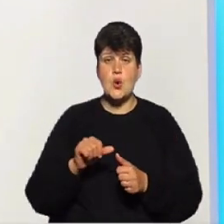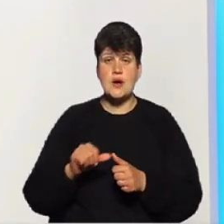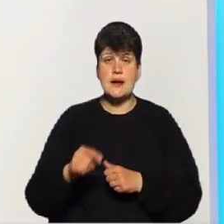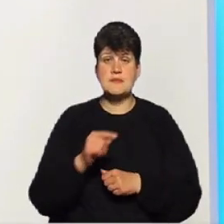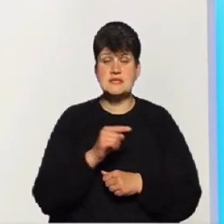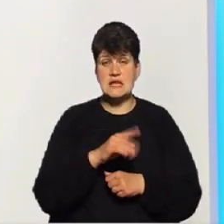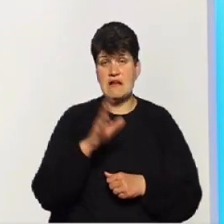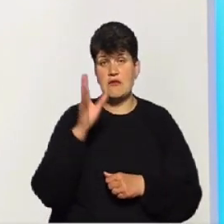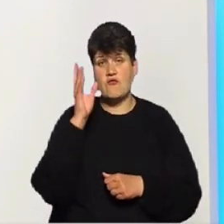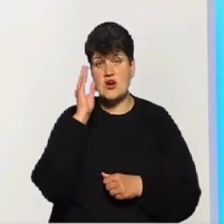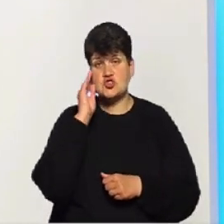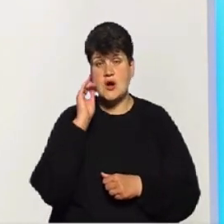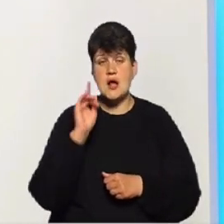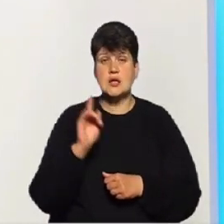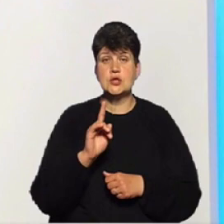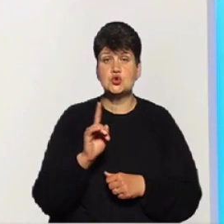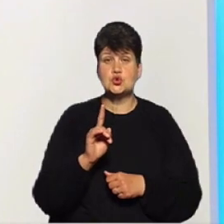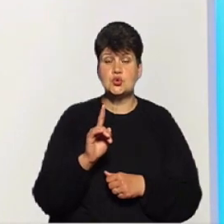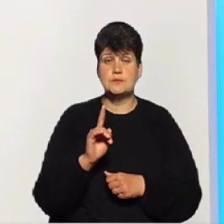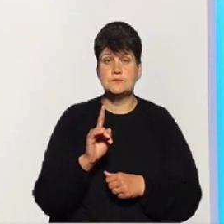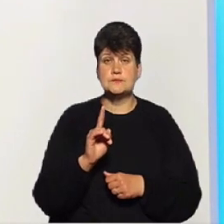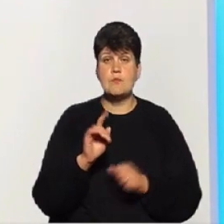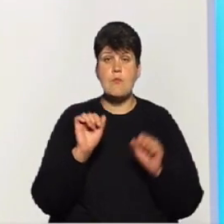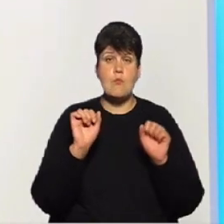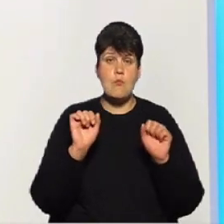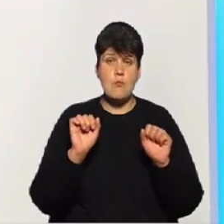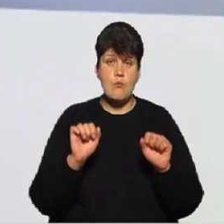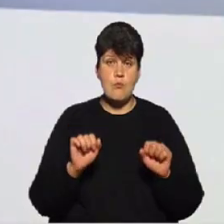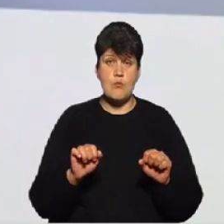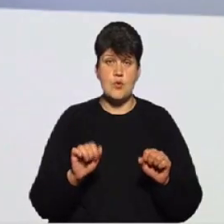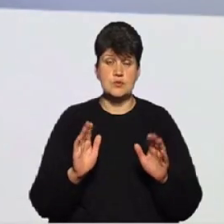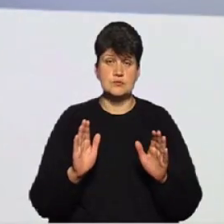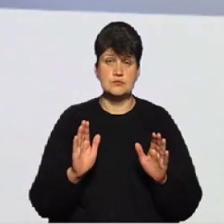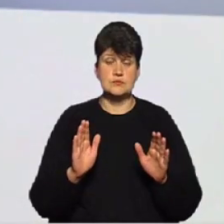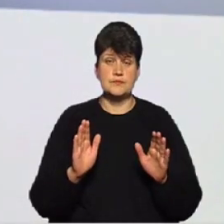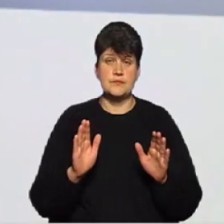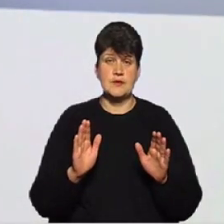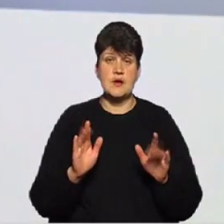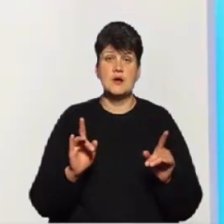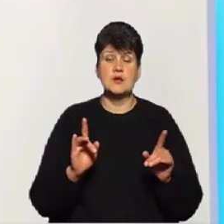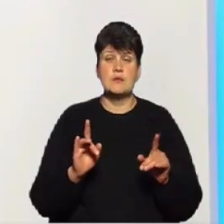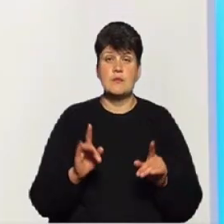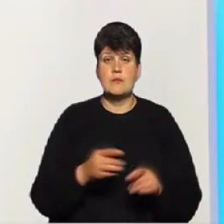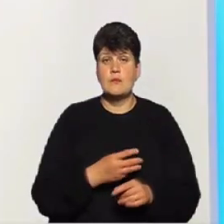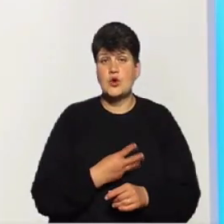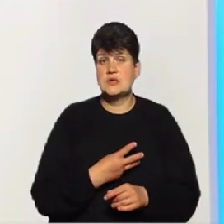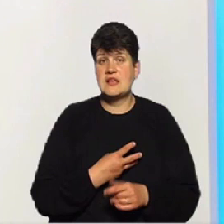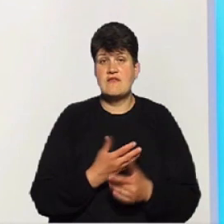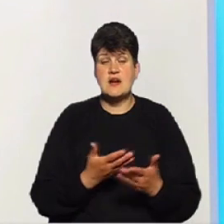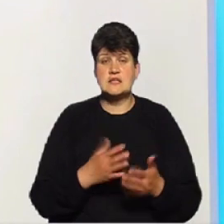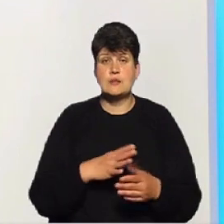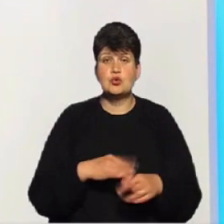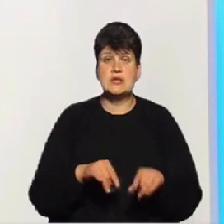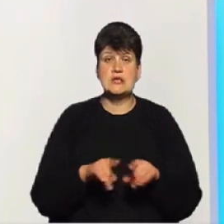що можна порушити і нічого не станеться. Може, так. Але що з ними мотивація була така, що